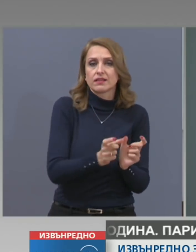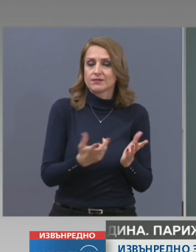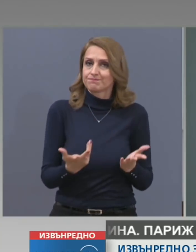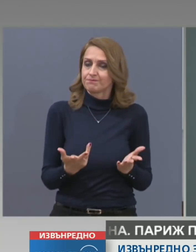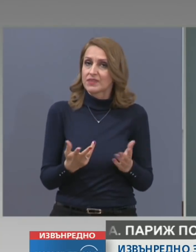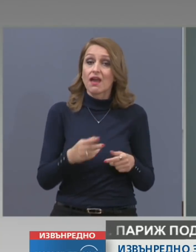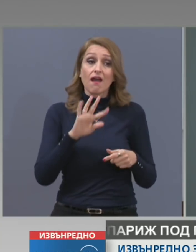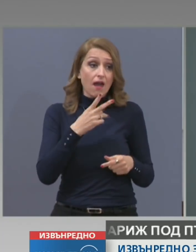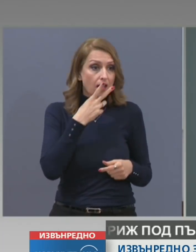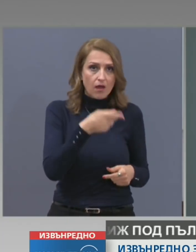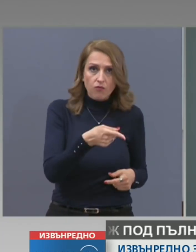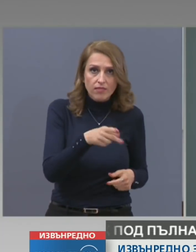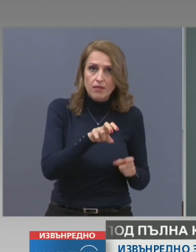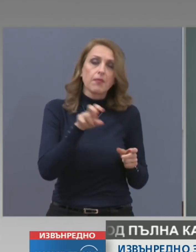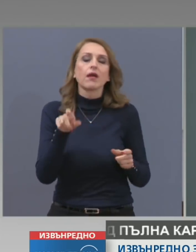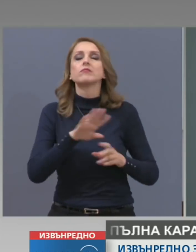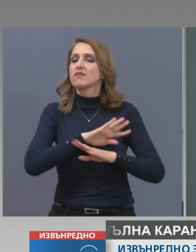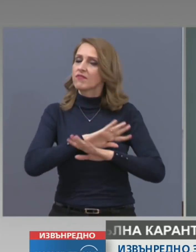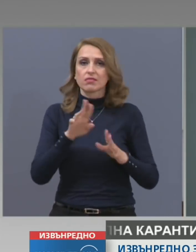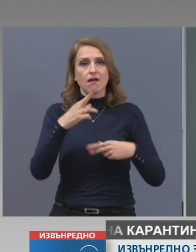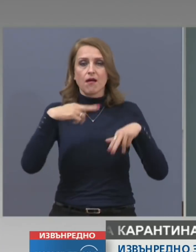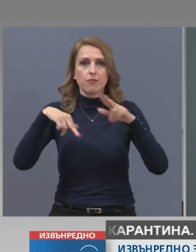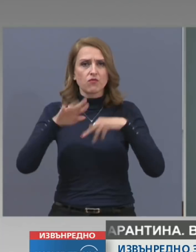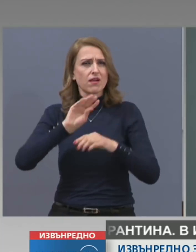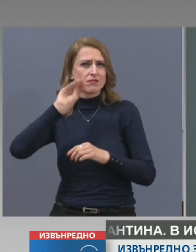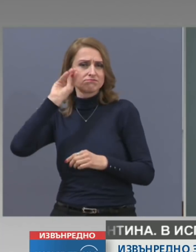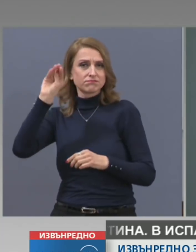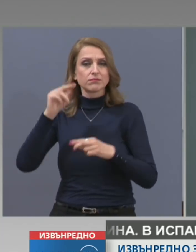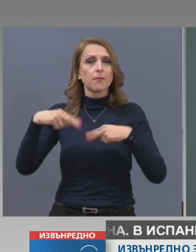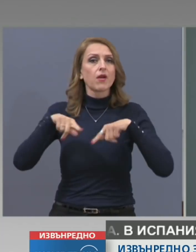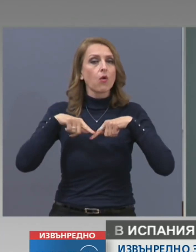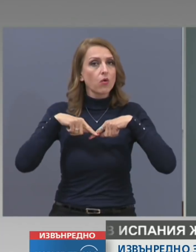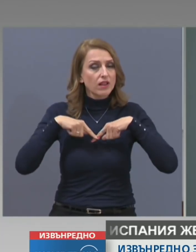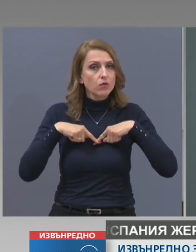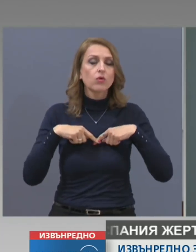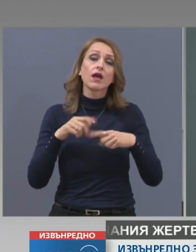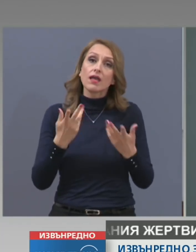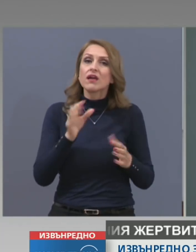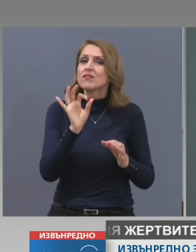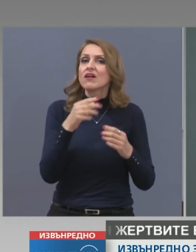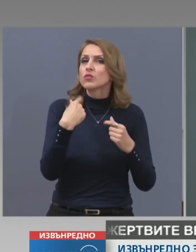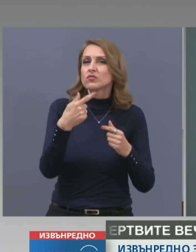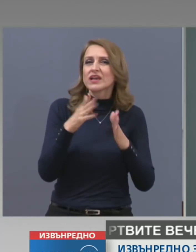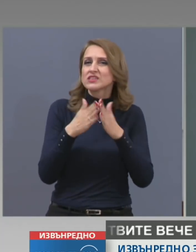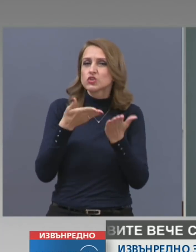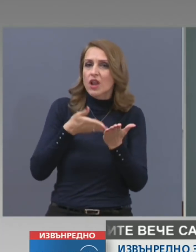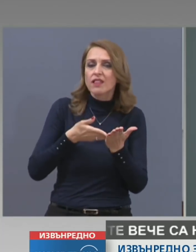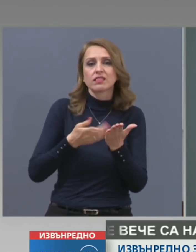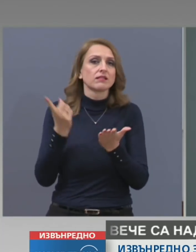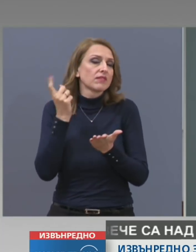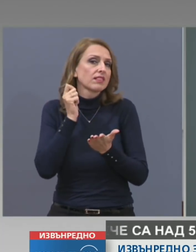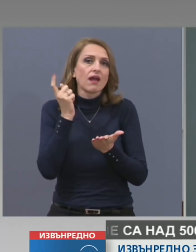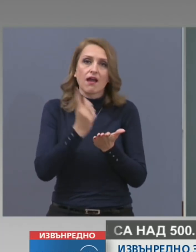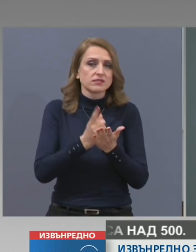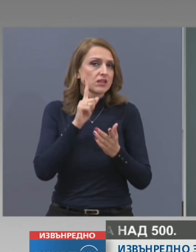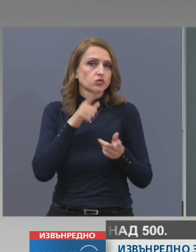се образува проверка, която се докладва в прокуратурата и се прилага члена, който ви цитирах преди малко. Обръщам се отново